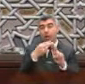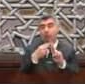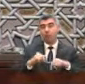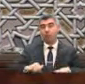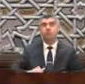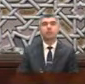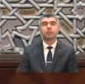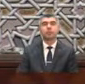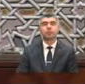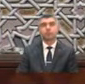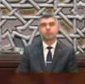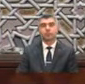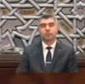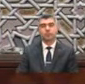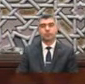الوزيرة.